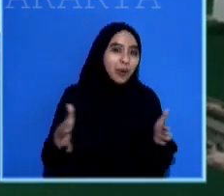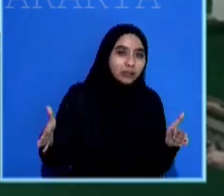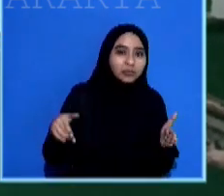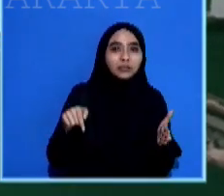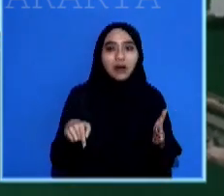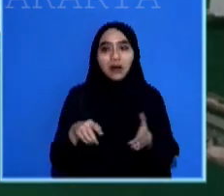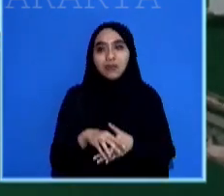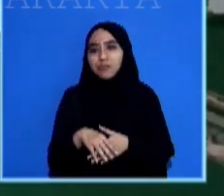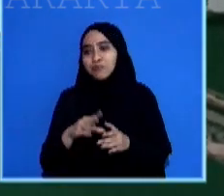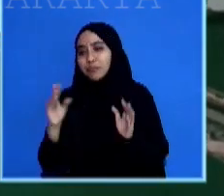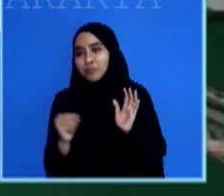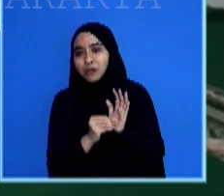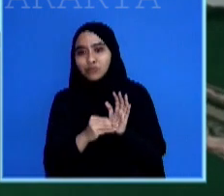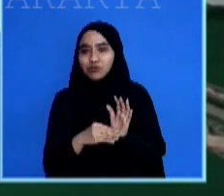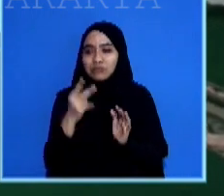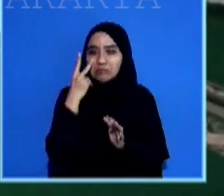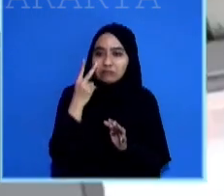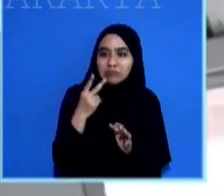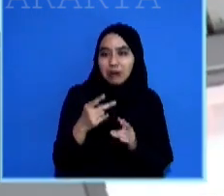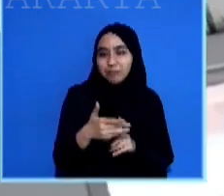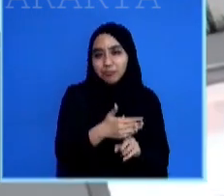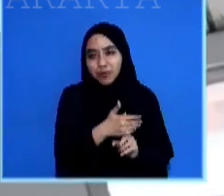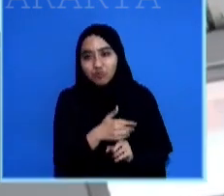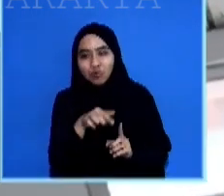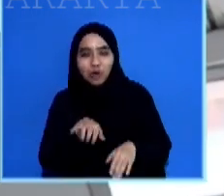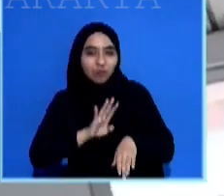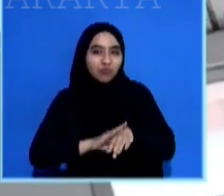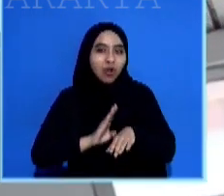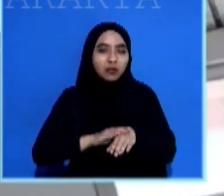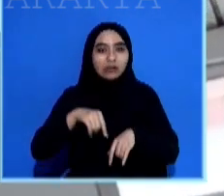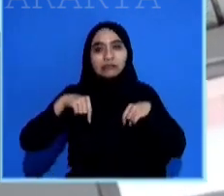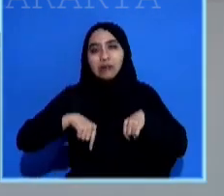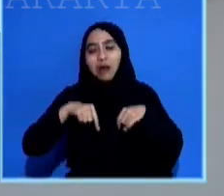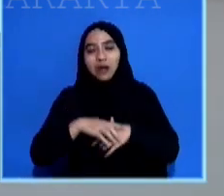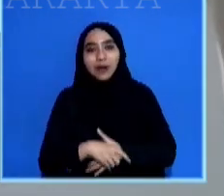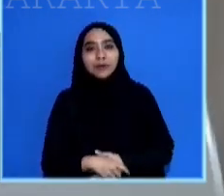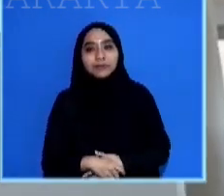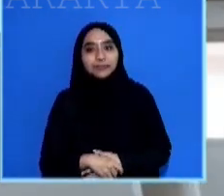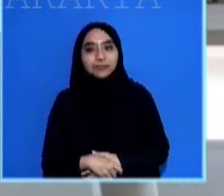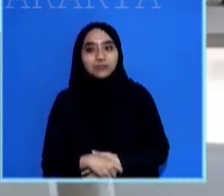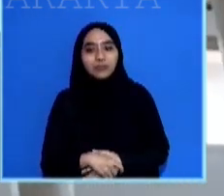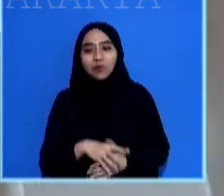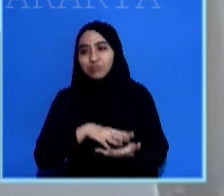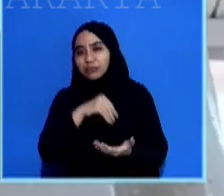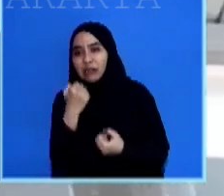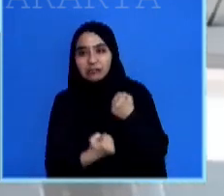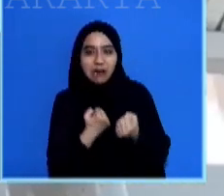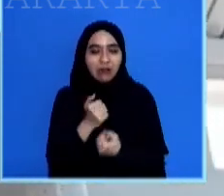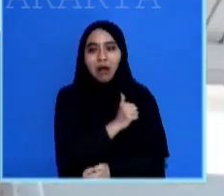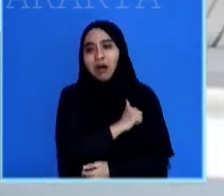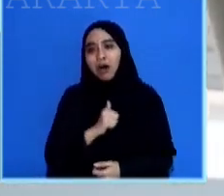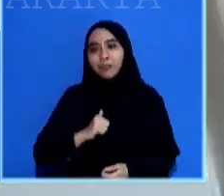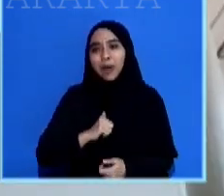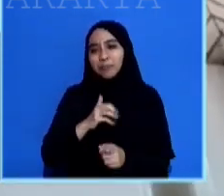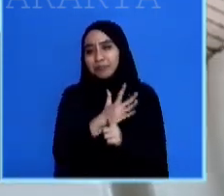cagar budaya sejak 2018 masjid tu hingga saat ini masih digunakan sebagai pusat kegiatan peribadatan masyarakat